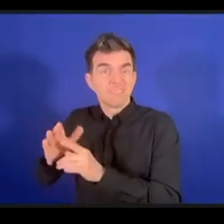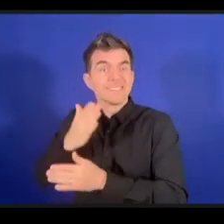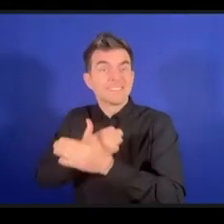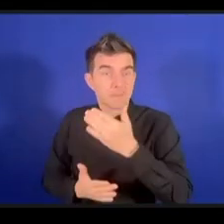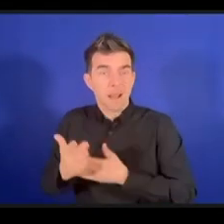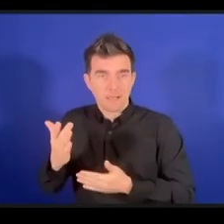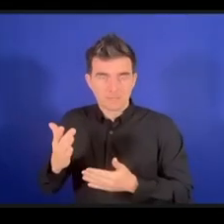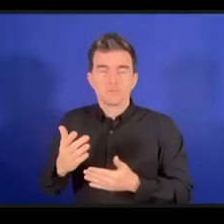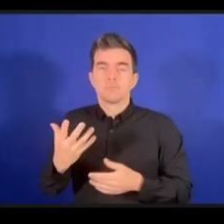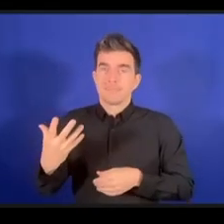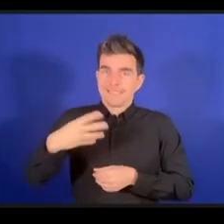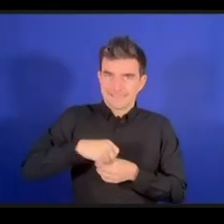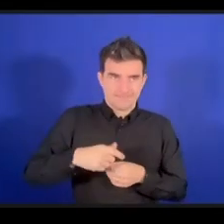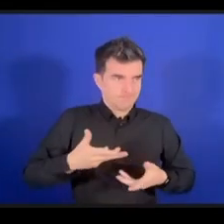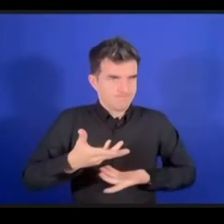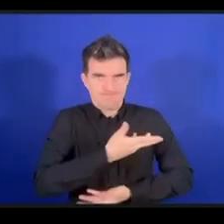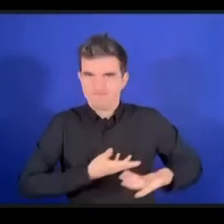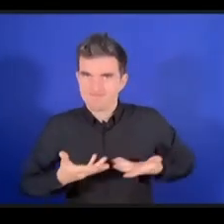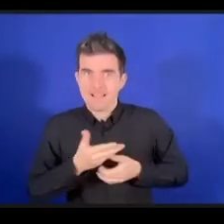发言，做出贡献。